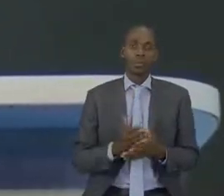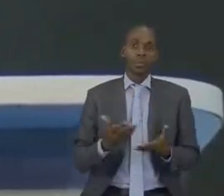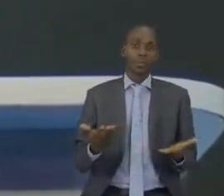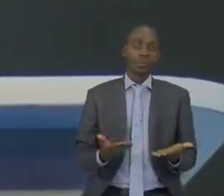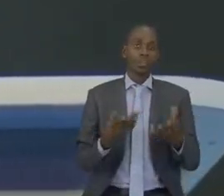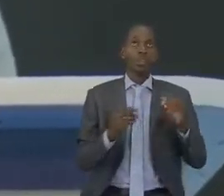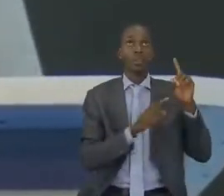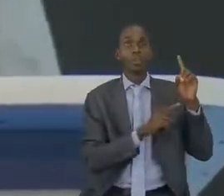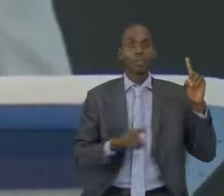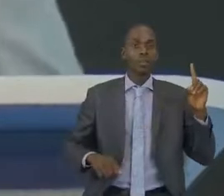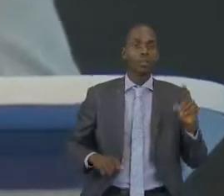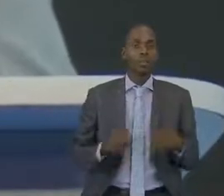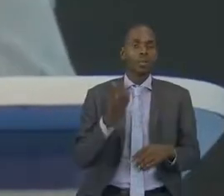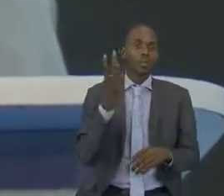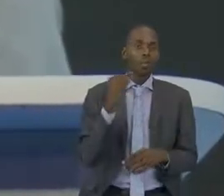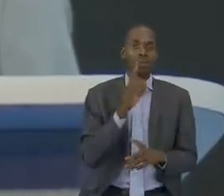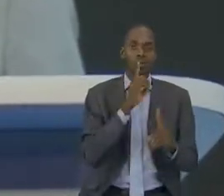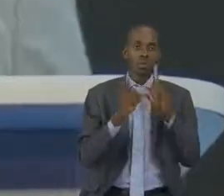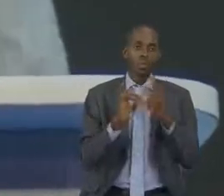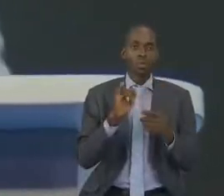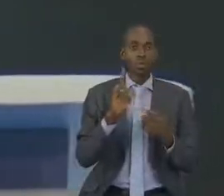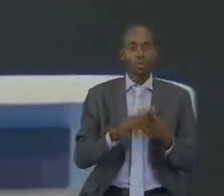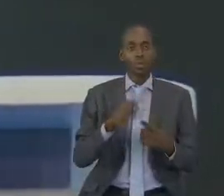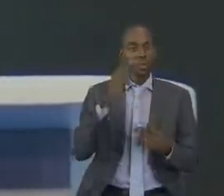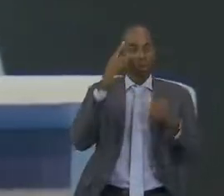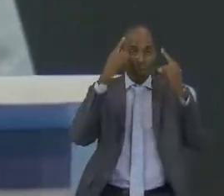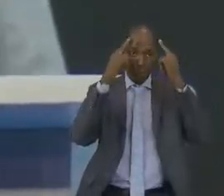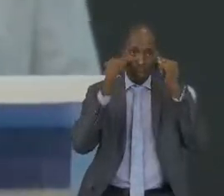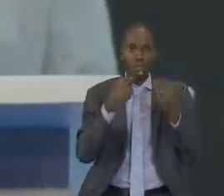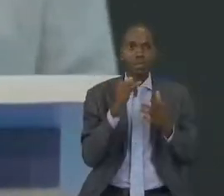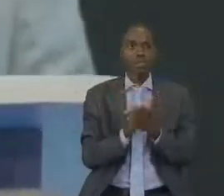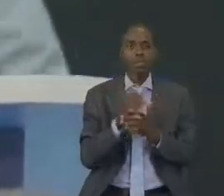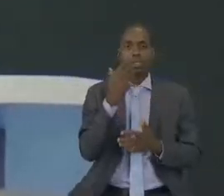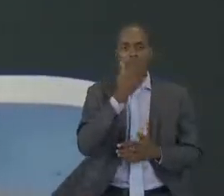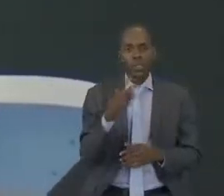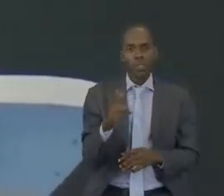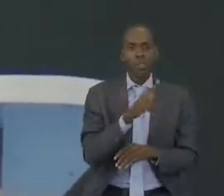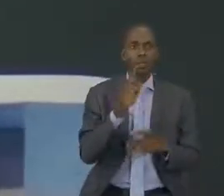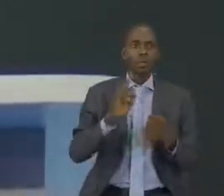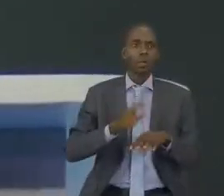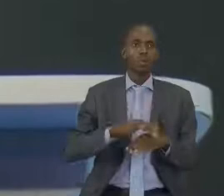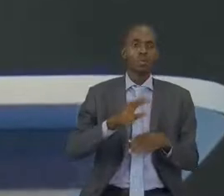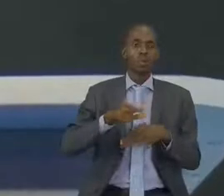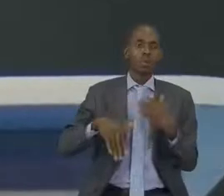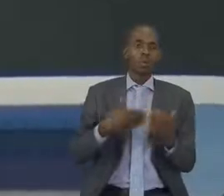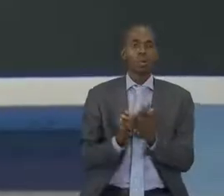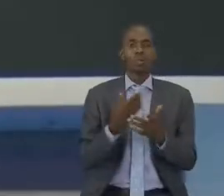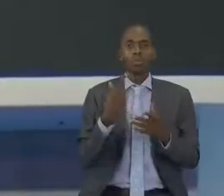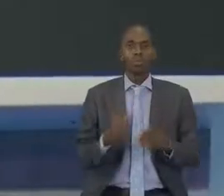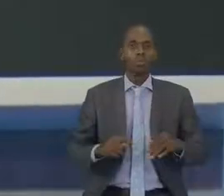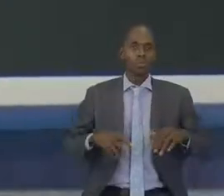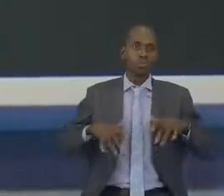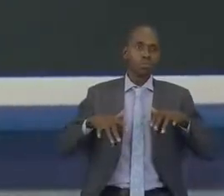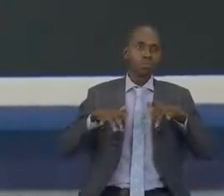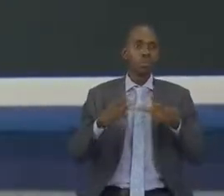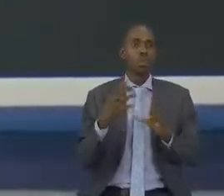Ici, l'Éternel parlait à Moïse et dit: Parlez à toute l'assemblée d'Israël et